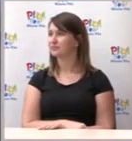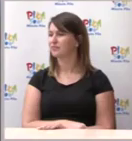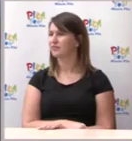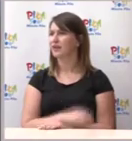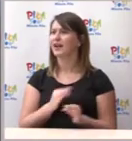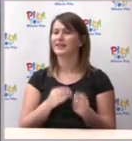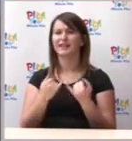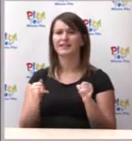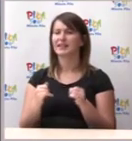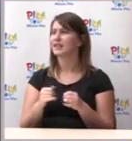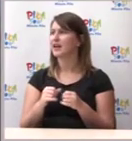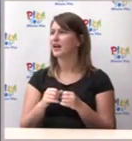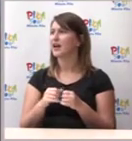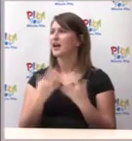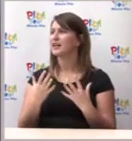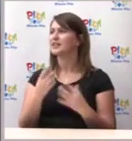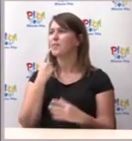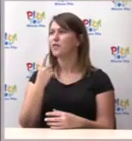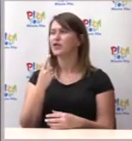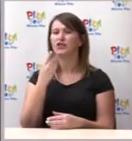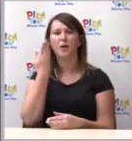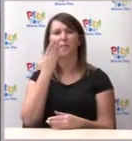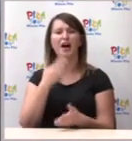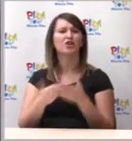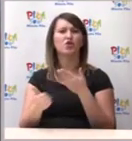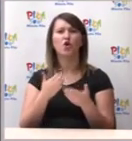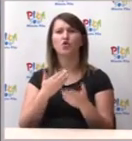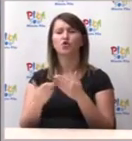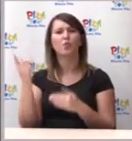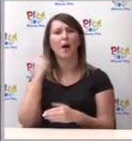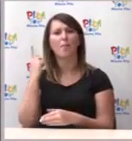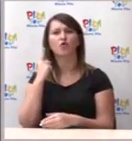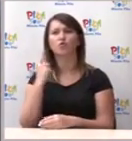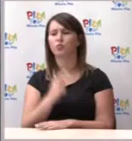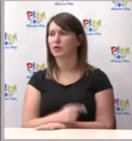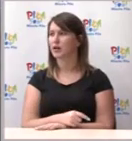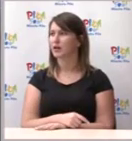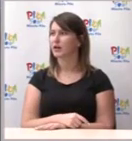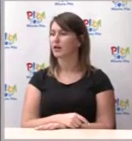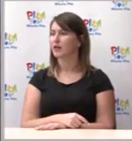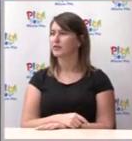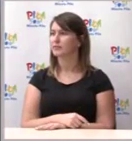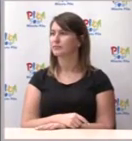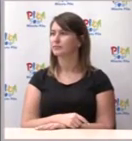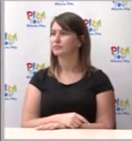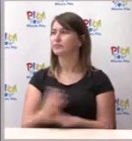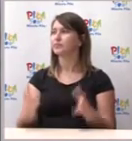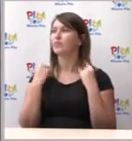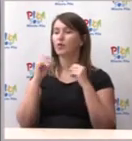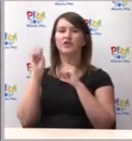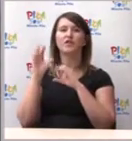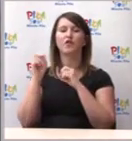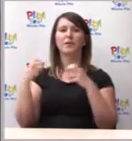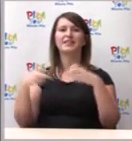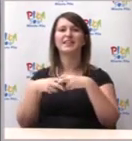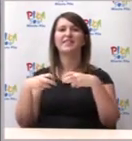głos niekształcony i dostałem już dwie wiadomości od mieszkańców, którzy w transmisji internetowej oglądają identyczne